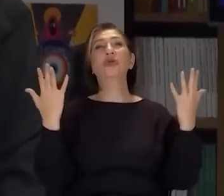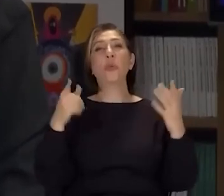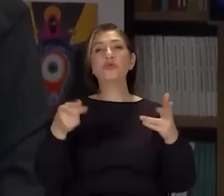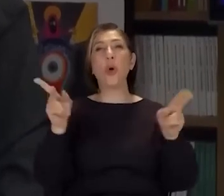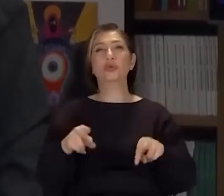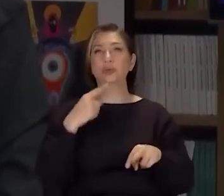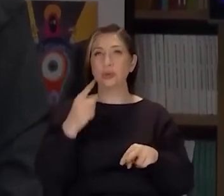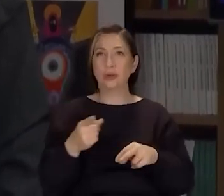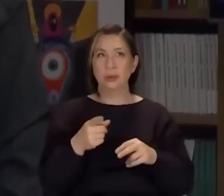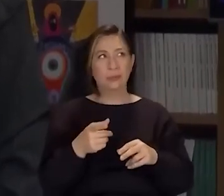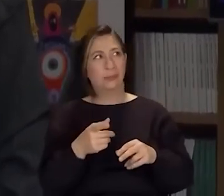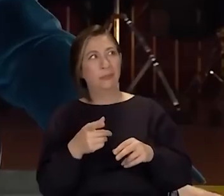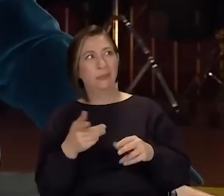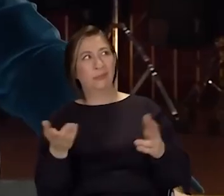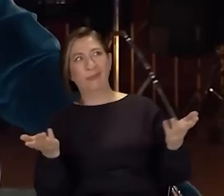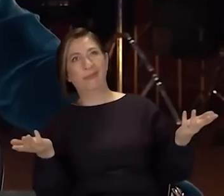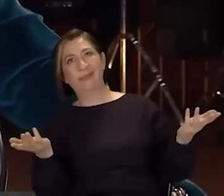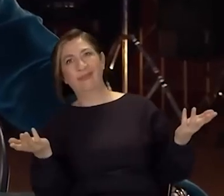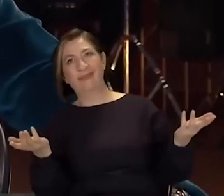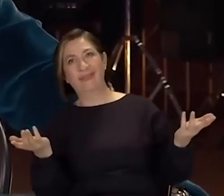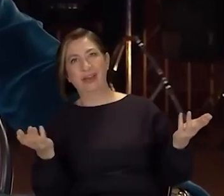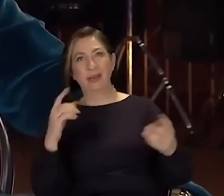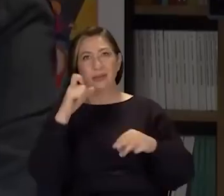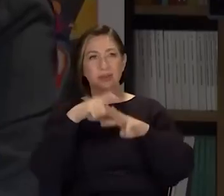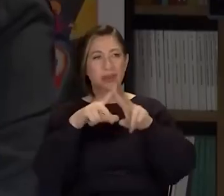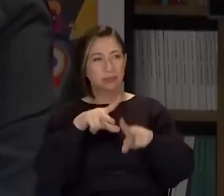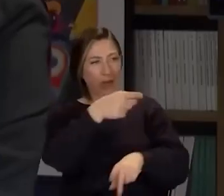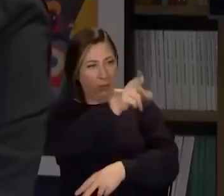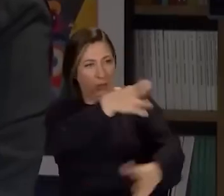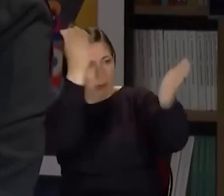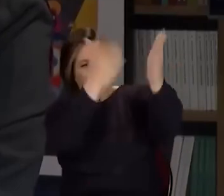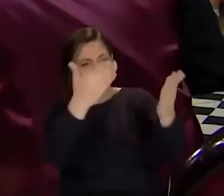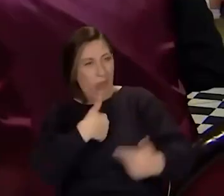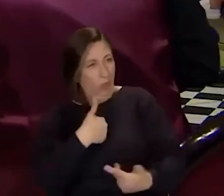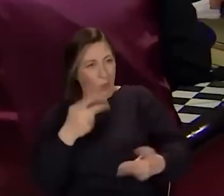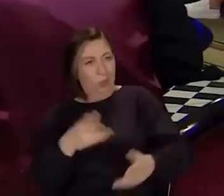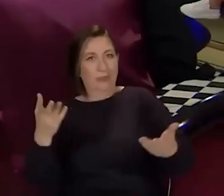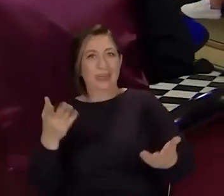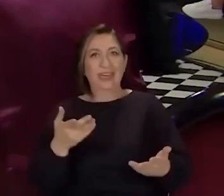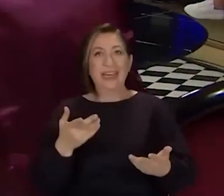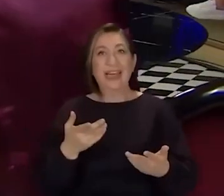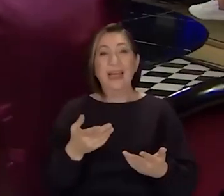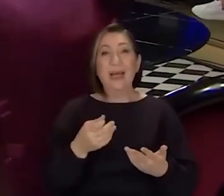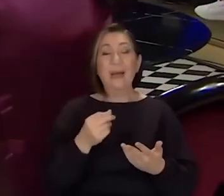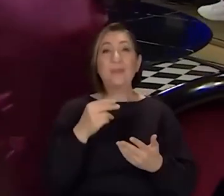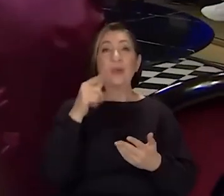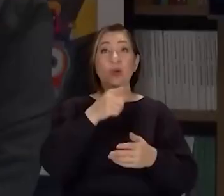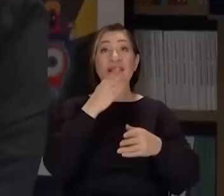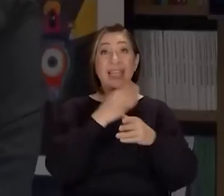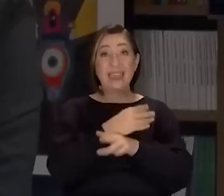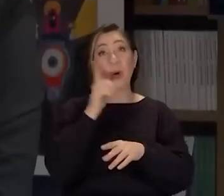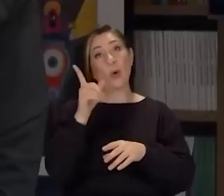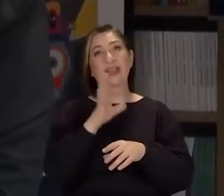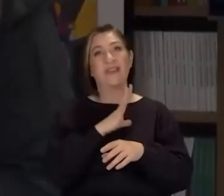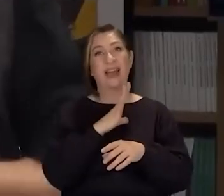burada ölürsün dedi. Cemal böyle. Sen öl lan dedi. Bu gerçek orada